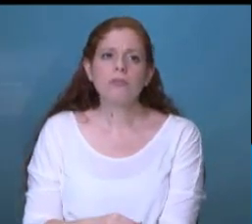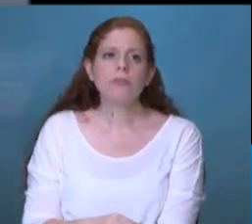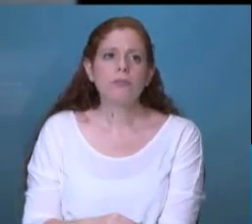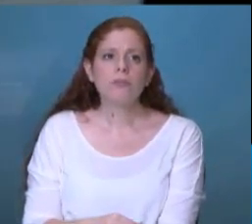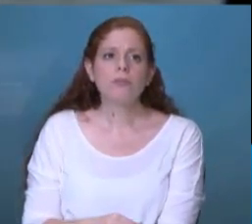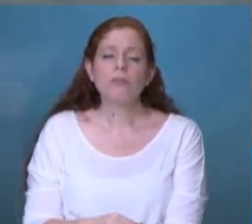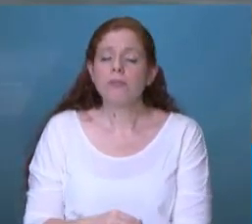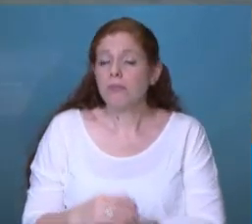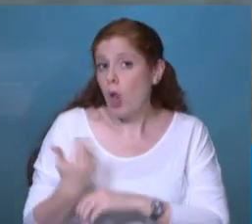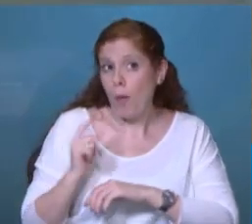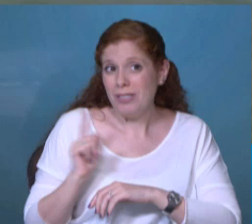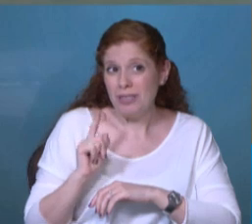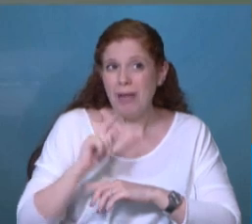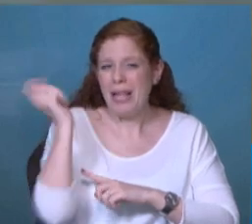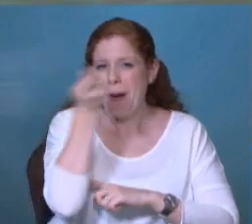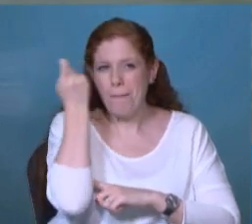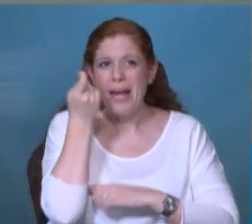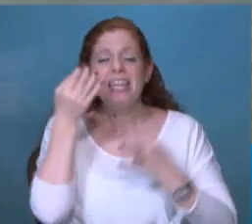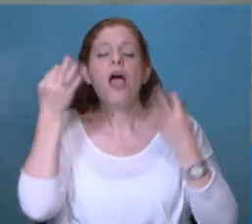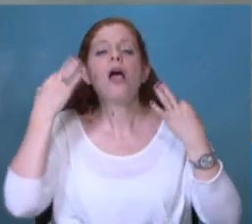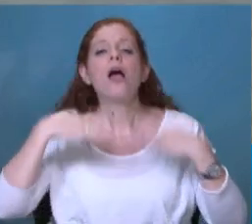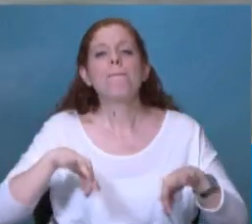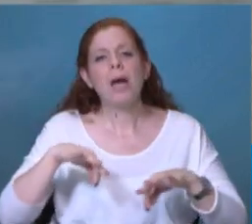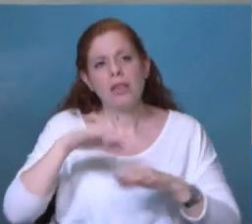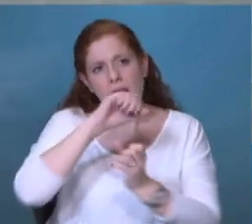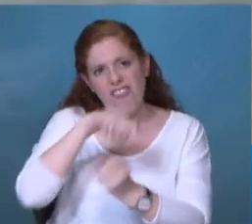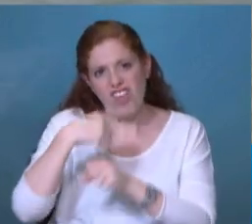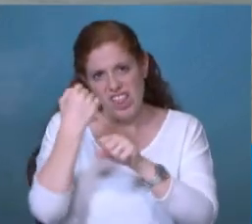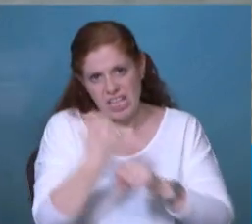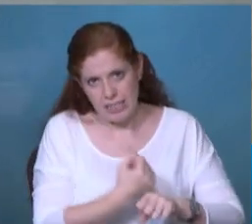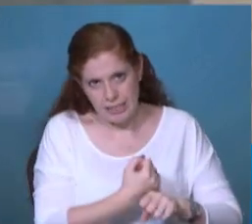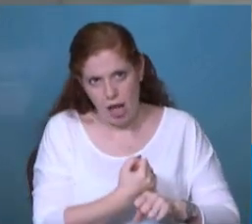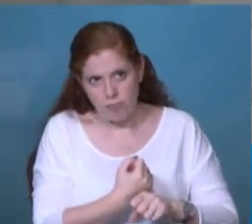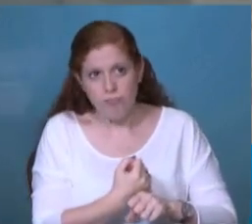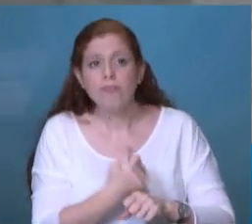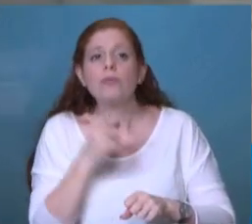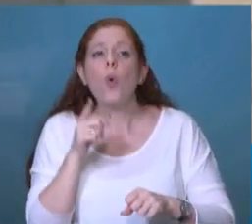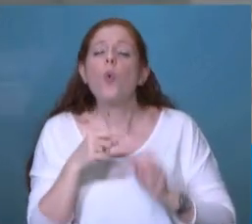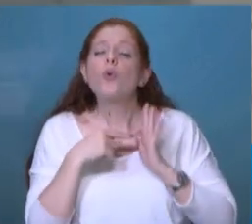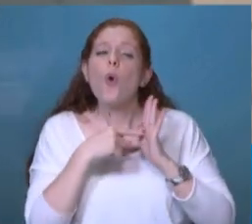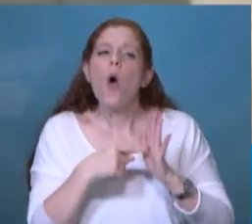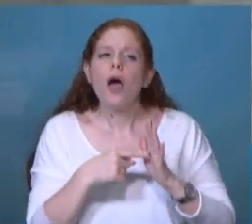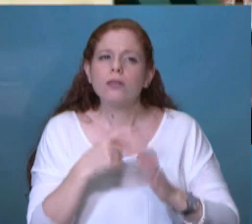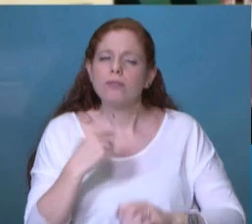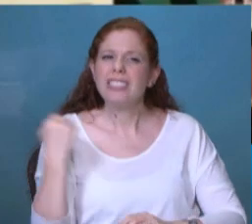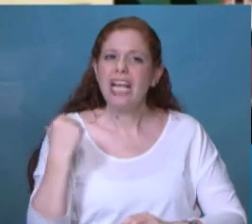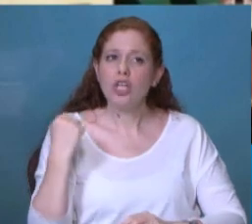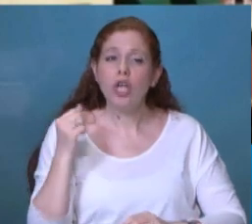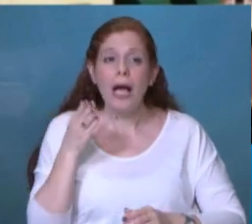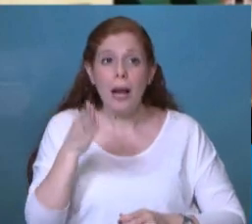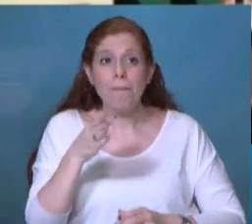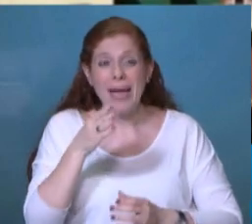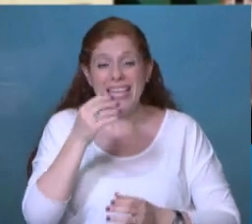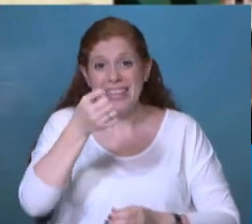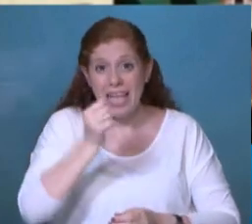לא מכבר יצא לדרך קמפיין Respect Venice, כבד את ונציה. הוא נועד להפעיל יד קשה כלפי תיירים